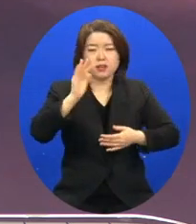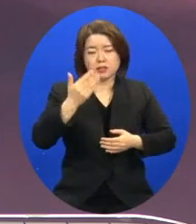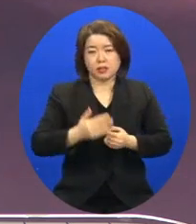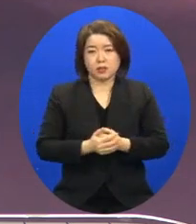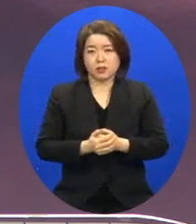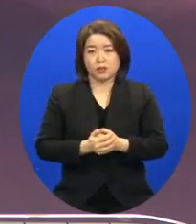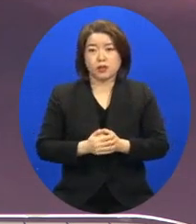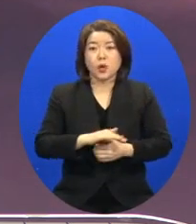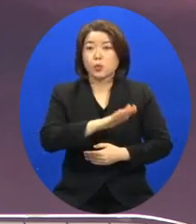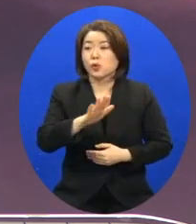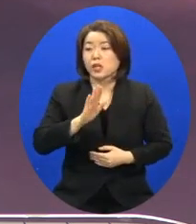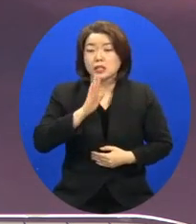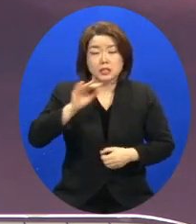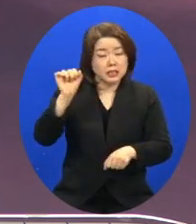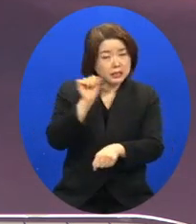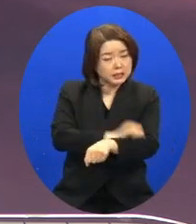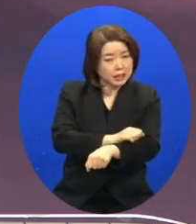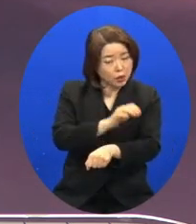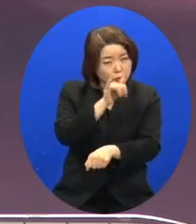정말 잘하고 있는 것인지.